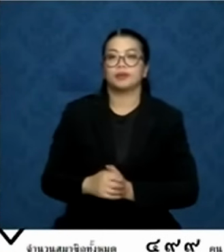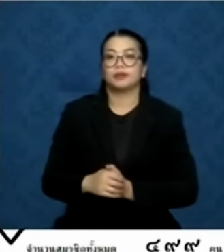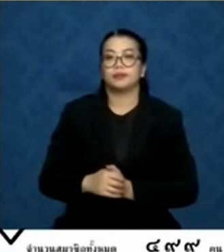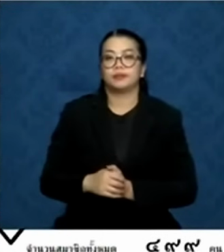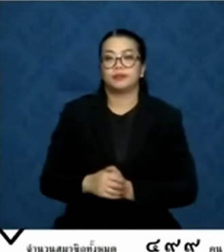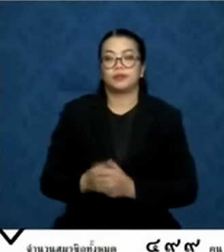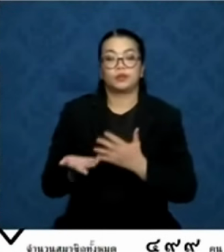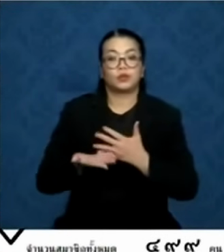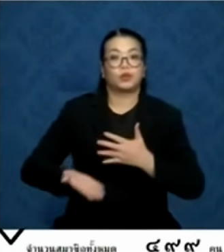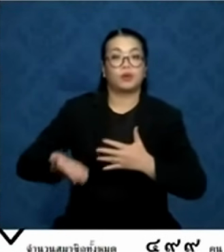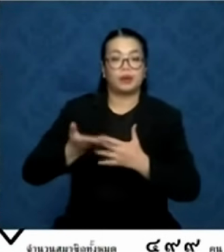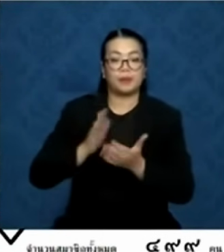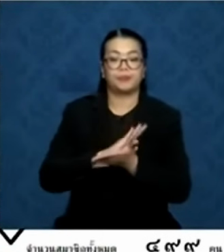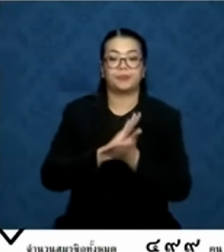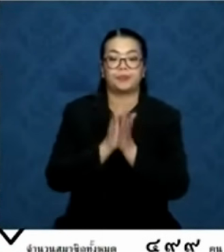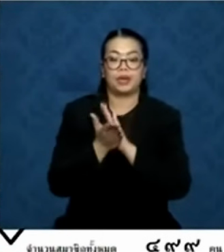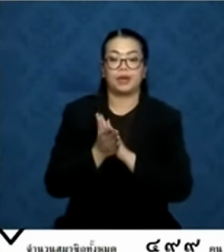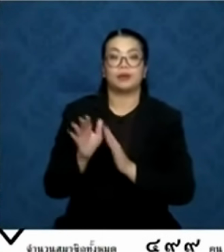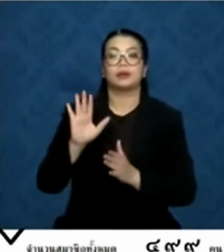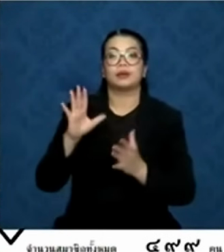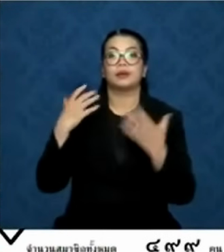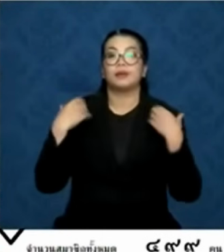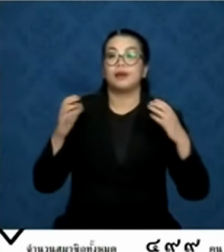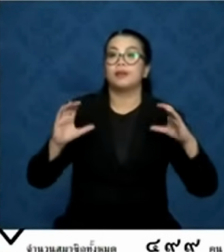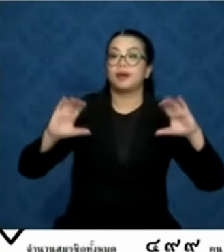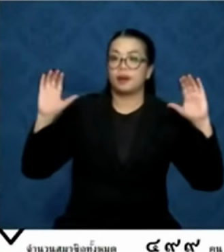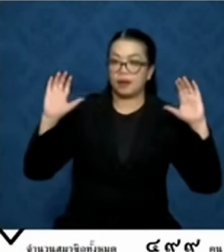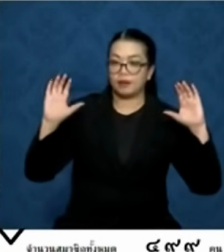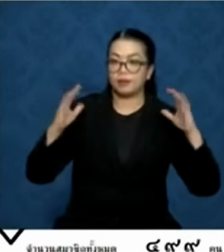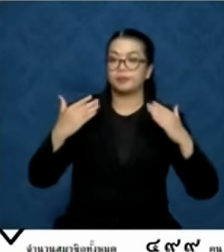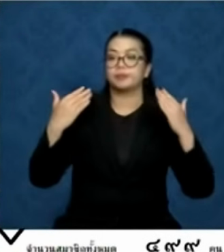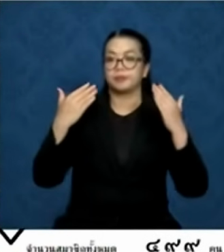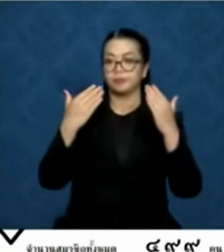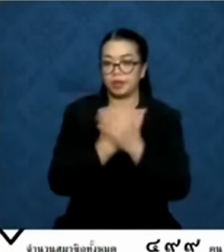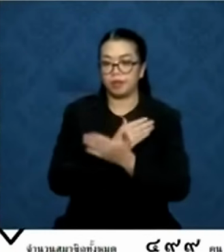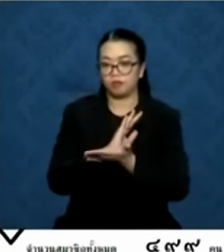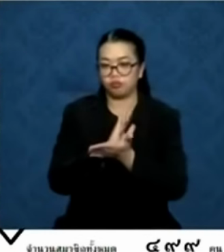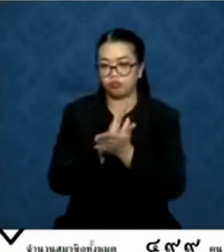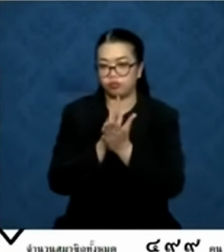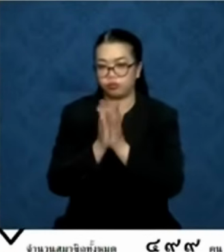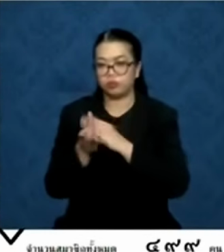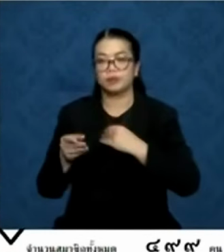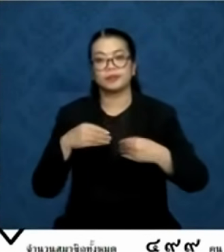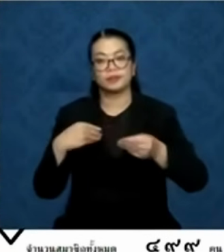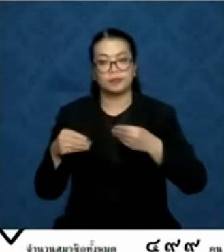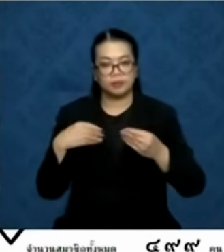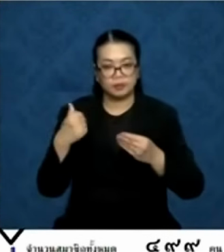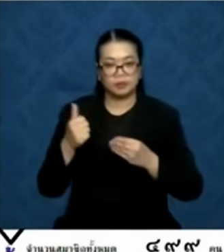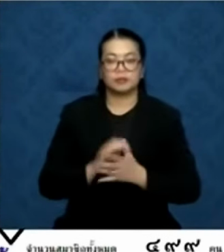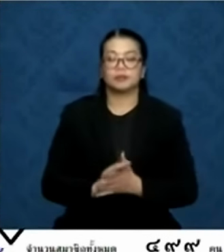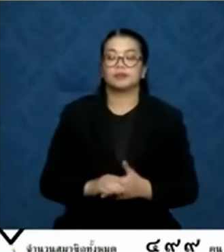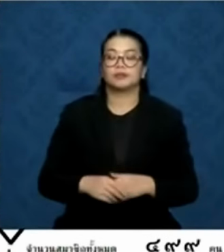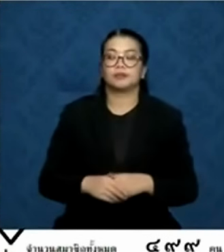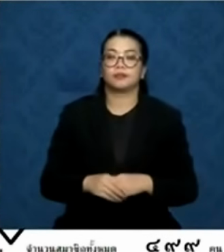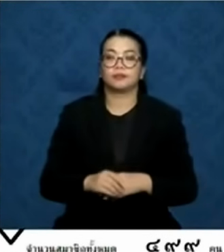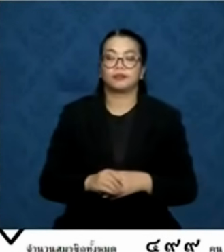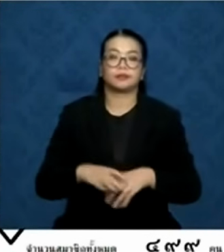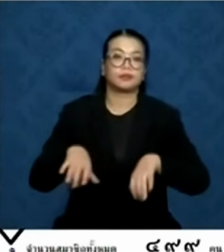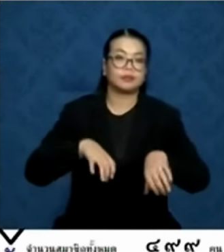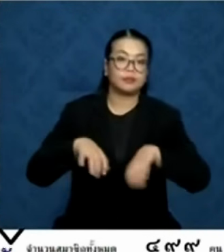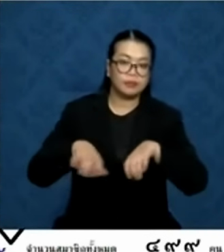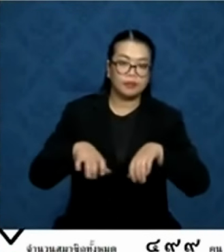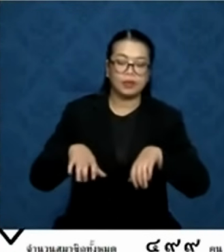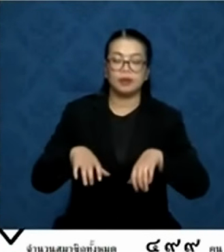โดยยกระดับการเปลี่ยนผ่านดิจิตอลภาครัฐให้ยืดหยุ่นคล่องตัวมีการบริหารงานอ